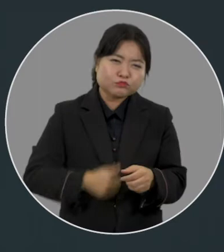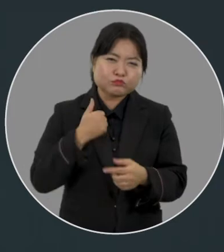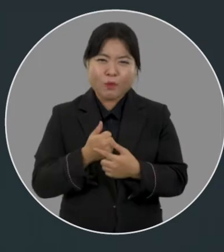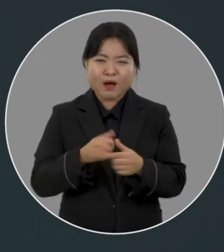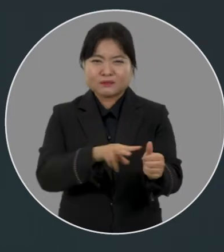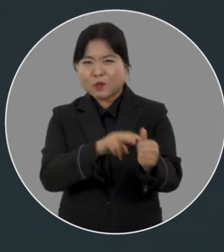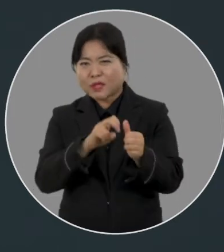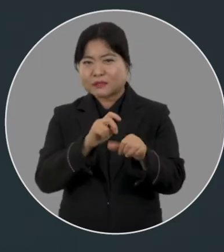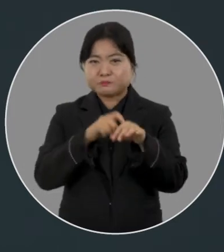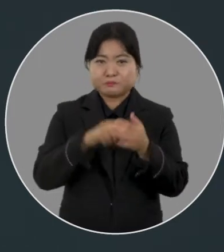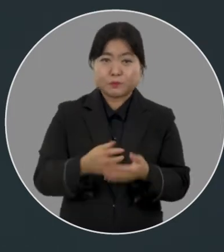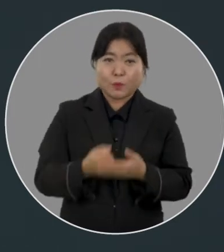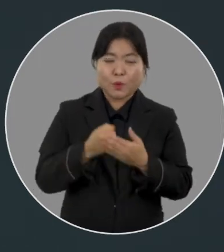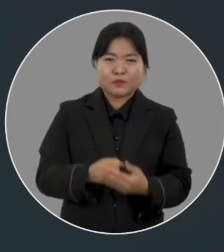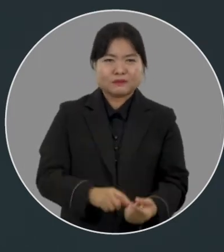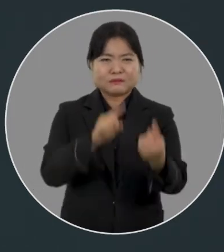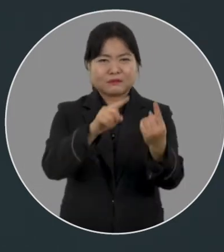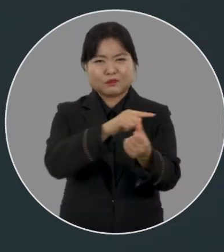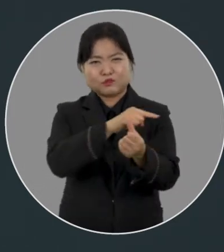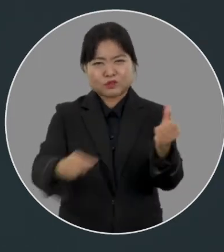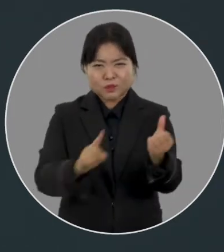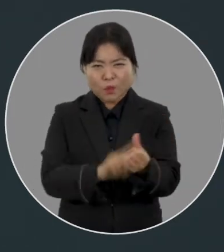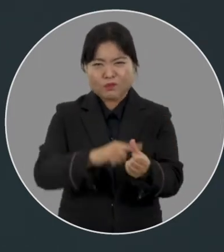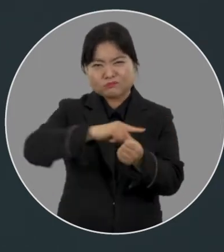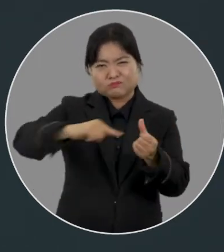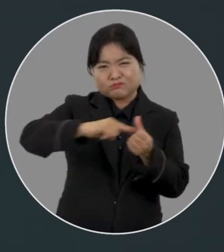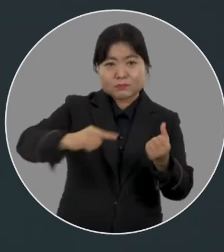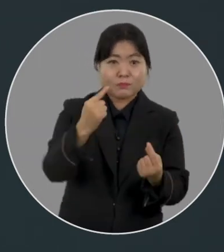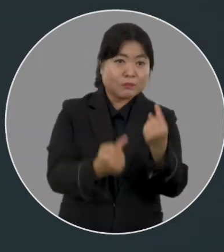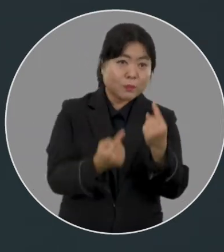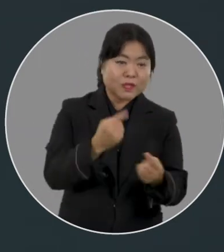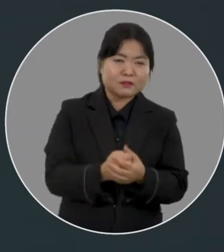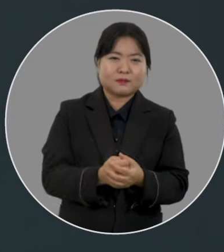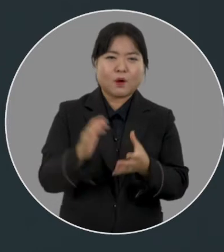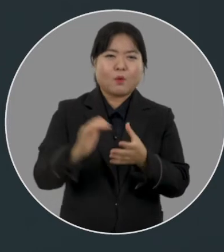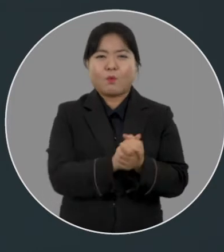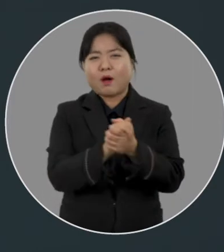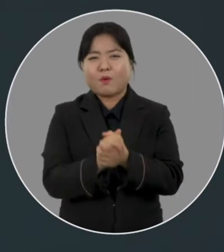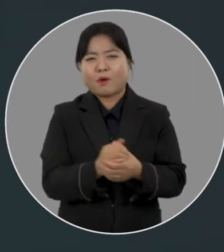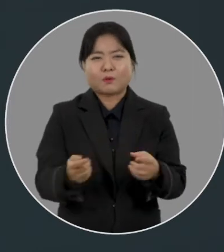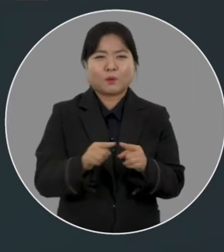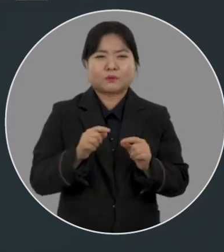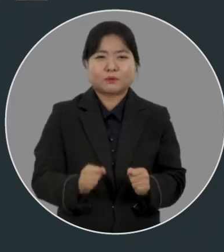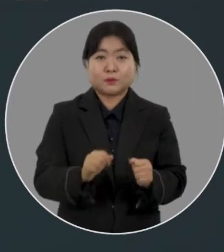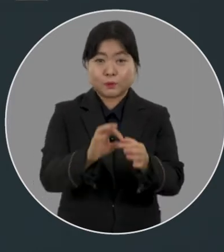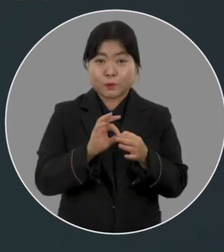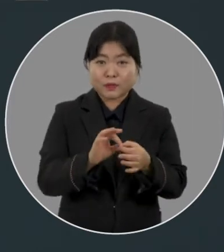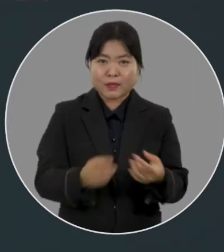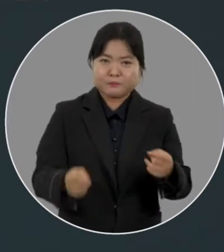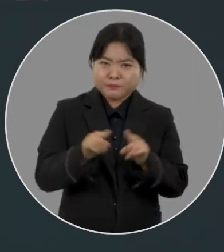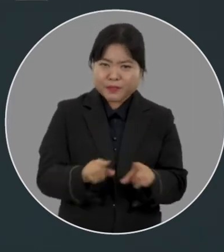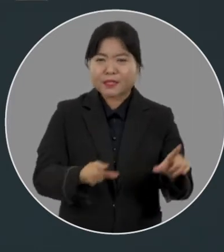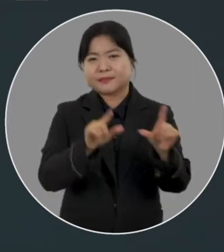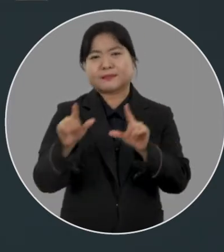분노와 적개심으로 상대를 죽이고 살육하는 것보다는 화해와 공존을 통해서